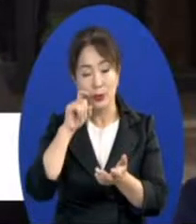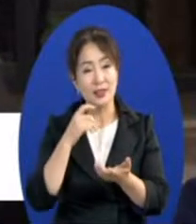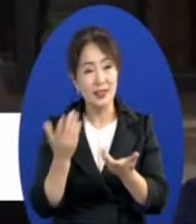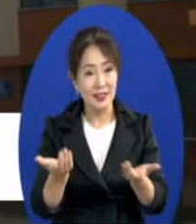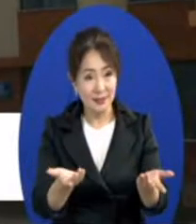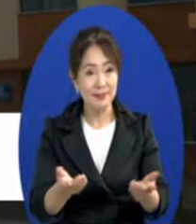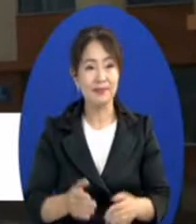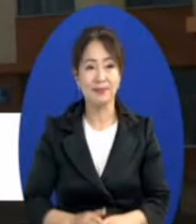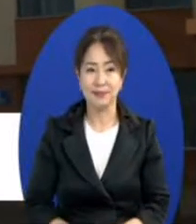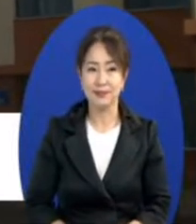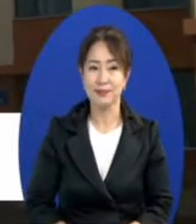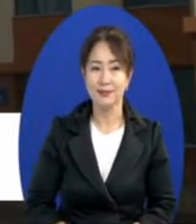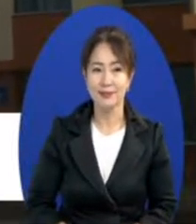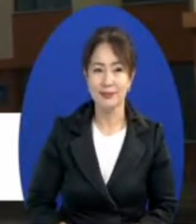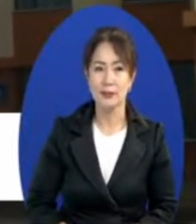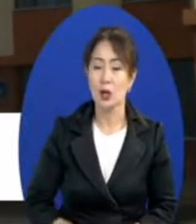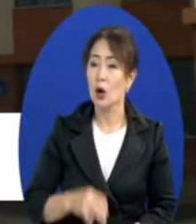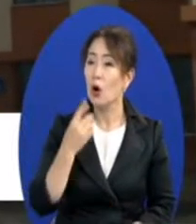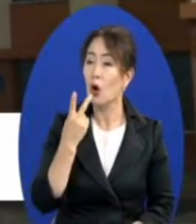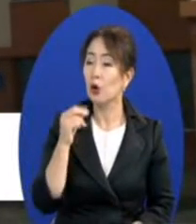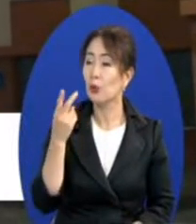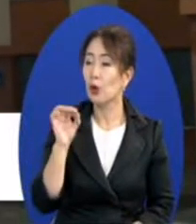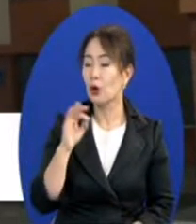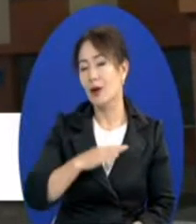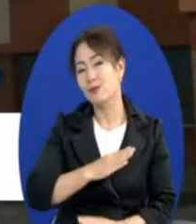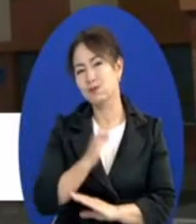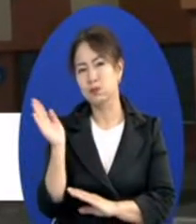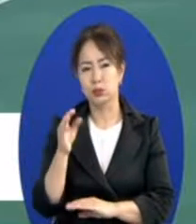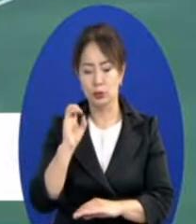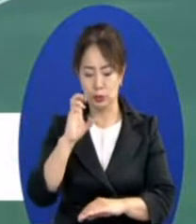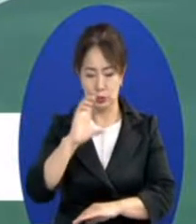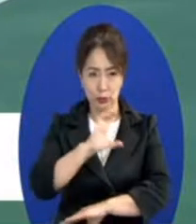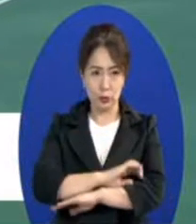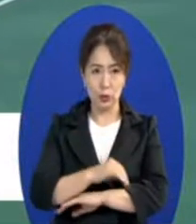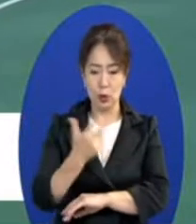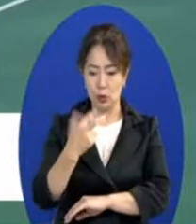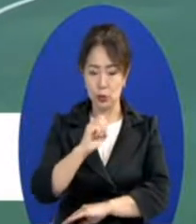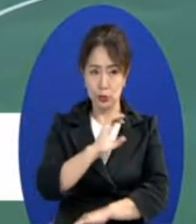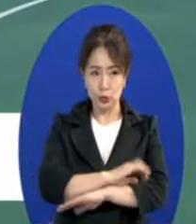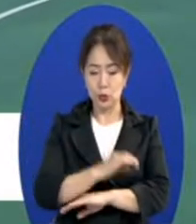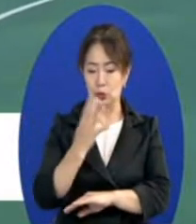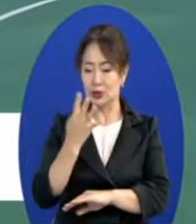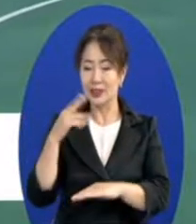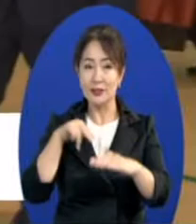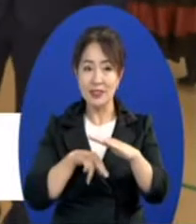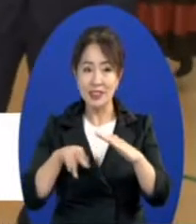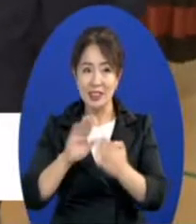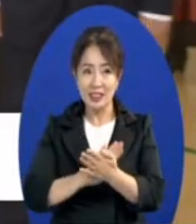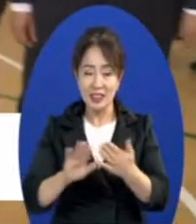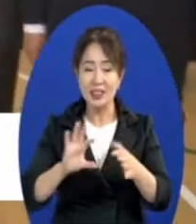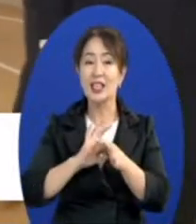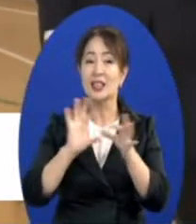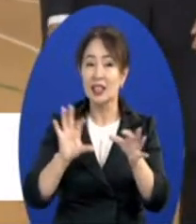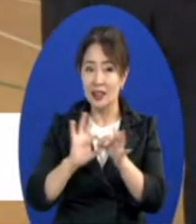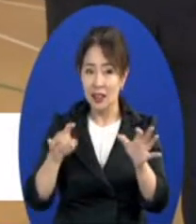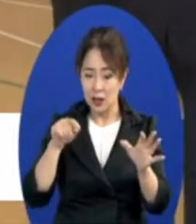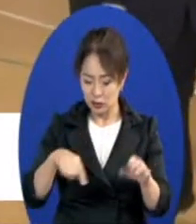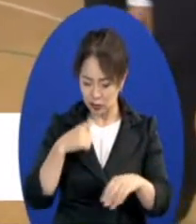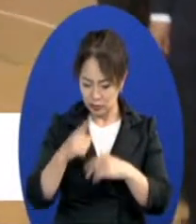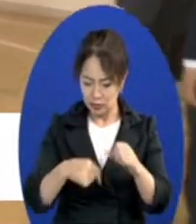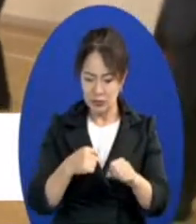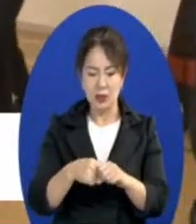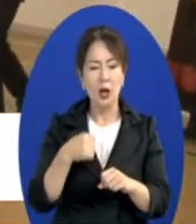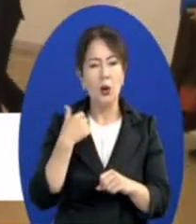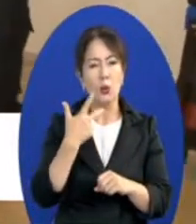хүсэж байна да ард иргэдтэй. 2020 он гарсаар ерөнхий боловсролын 30 сургууль 45 цэцэрлэг шинээр ашиглалтанд орсон. Энэ онд багтааж